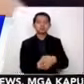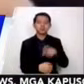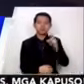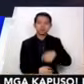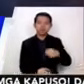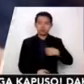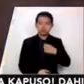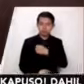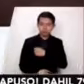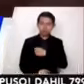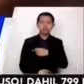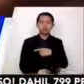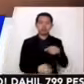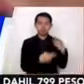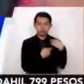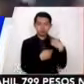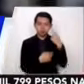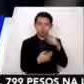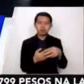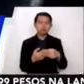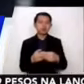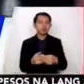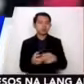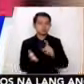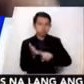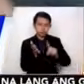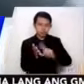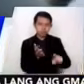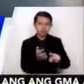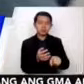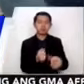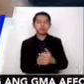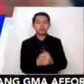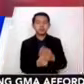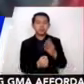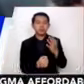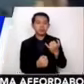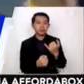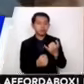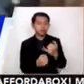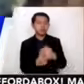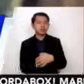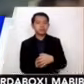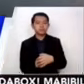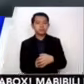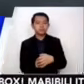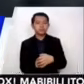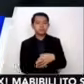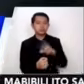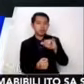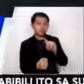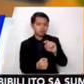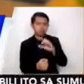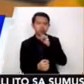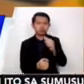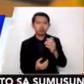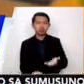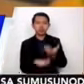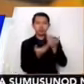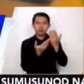Guo. Sagot ng DILG, hindi ito naghain ng endorsement ng kaso sa Tarlac RTC kundi ang Office of the